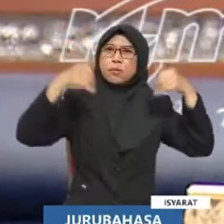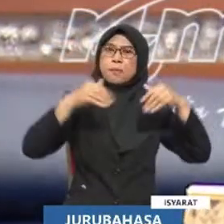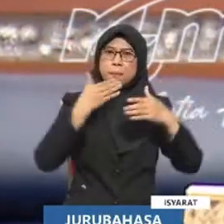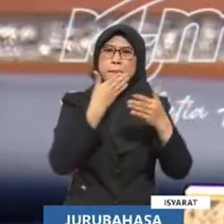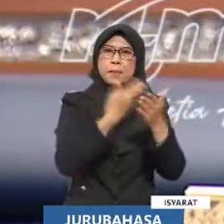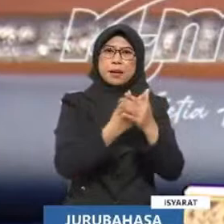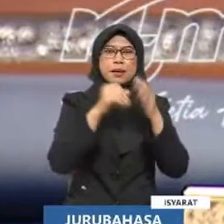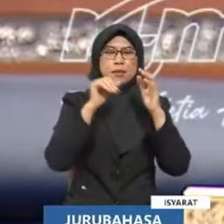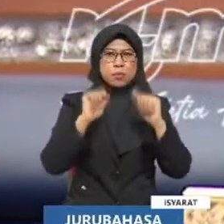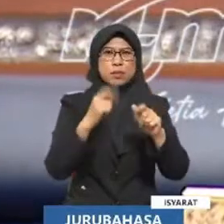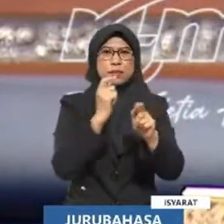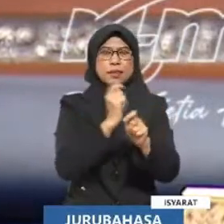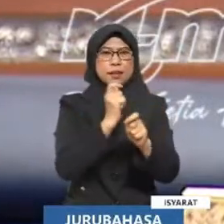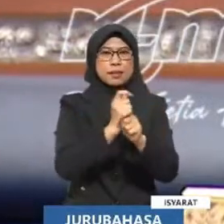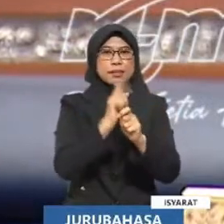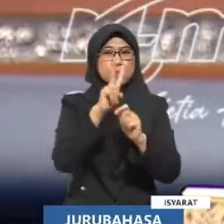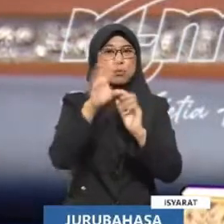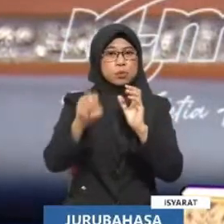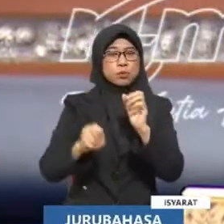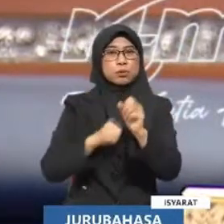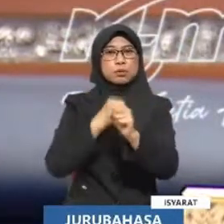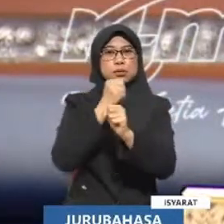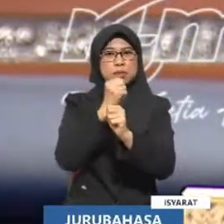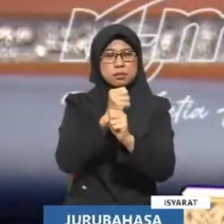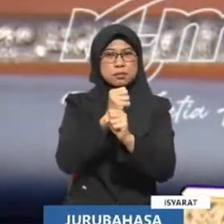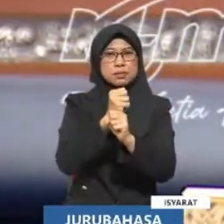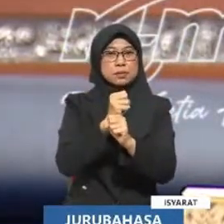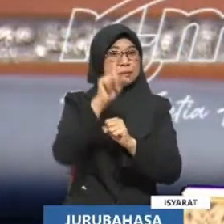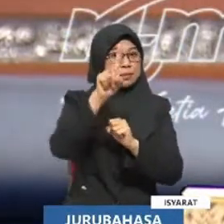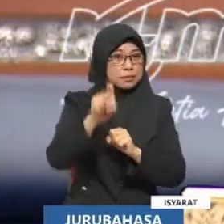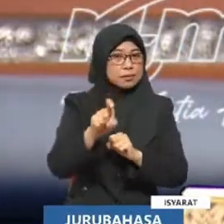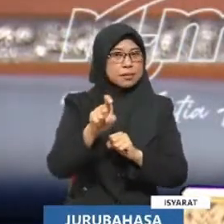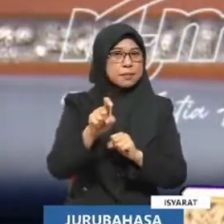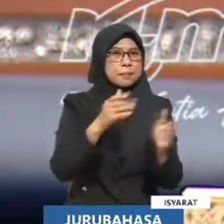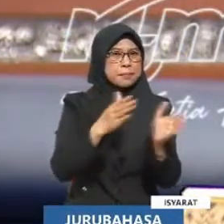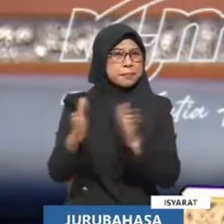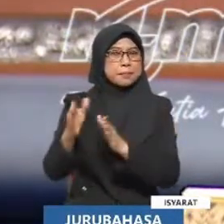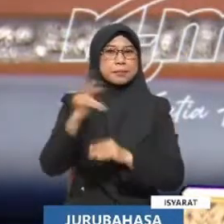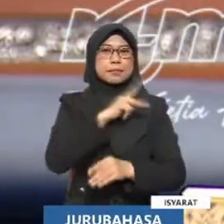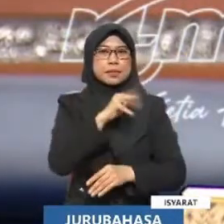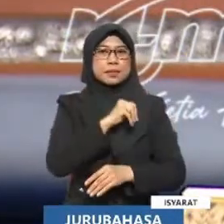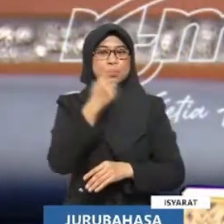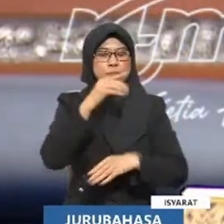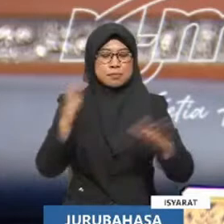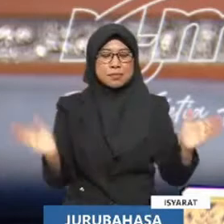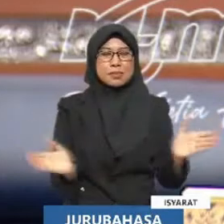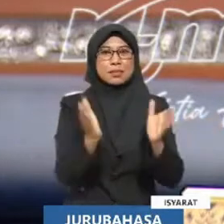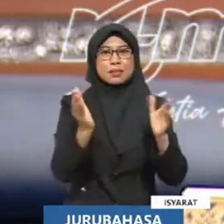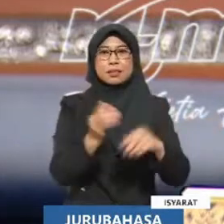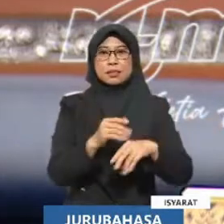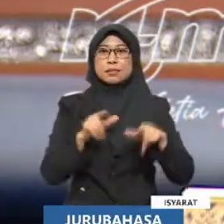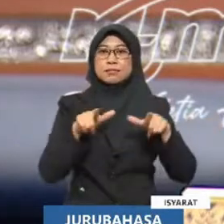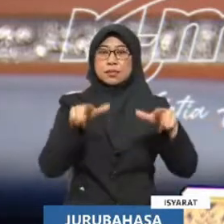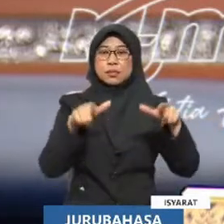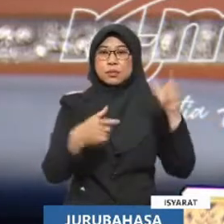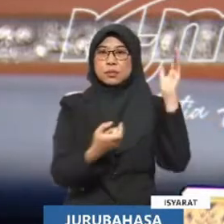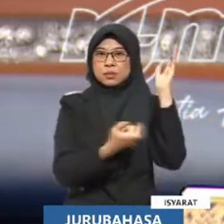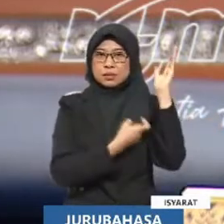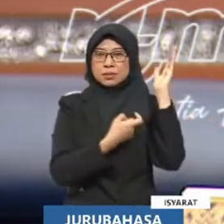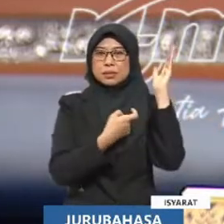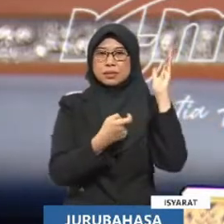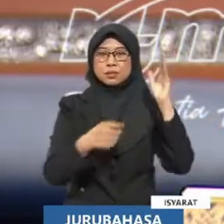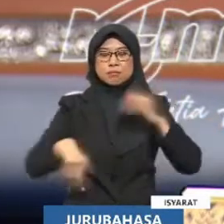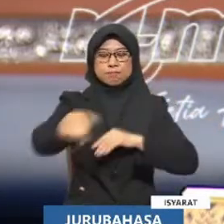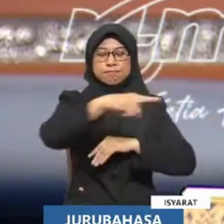tahan lama mencecah 20 tahun soalan saya apakah perancangan Kementerian untuk menggalakkan penggunaan kayu betah dalam